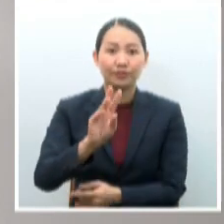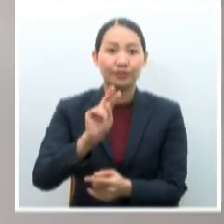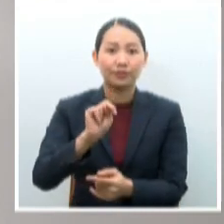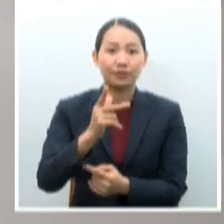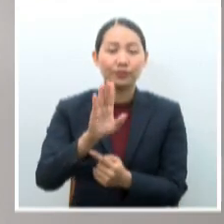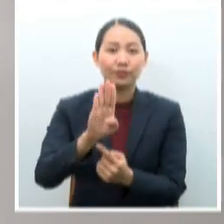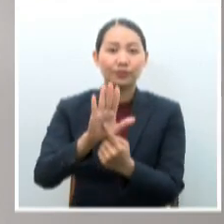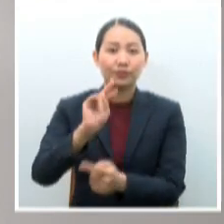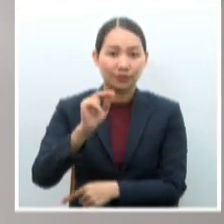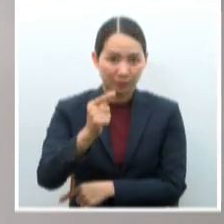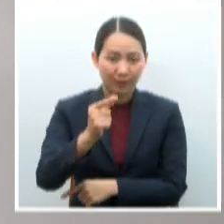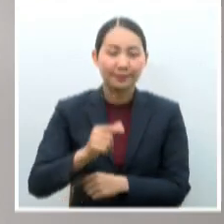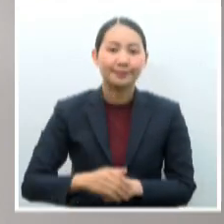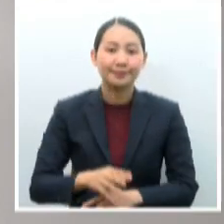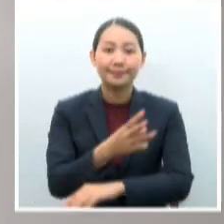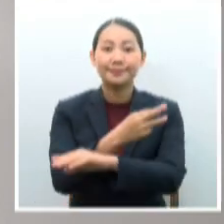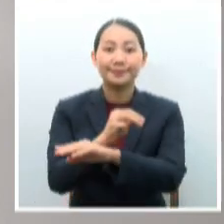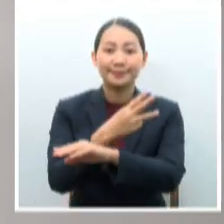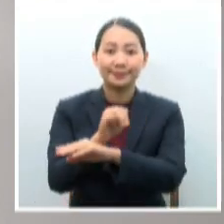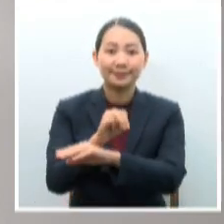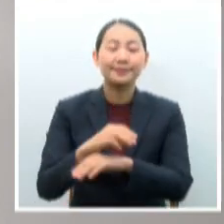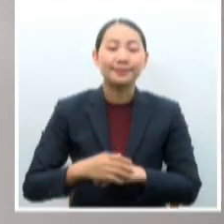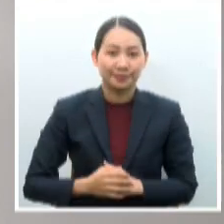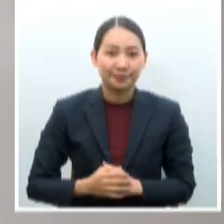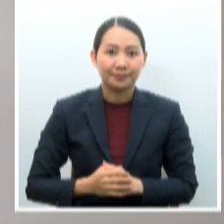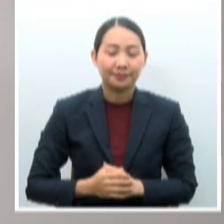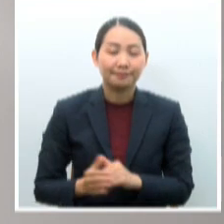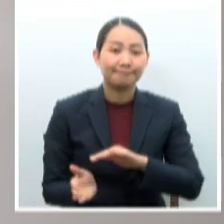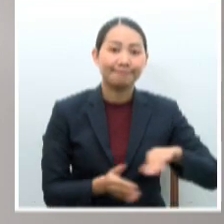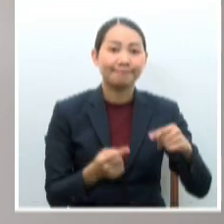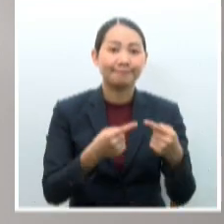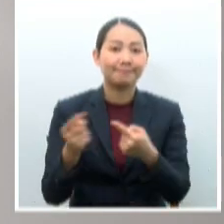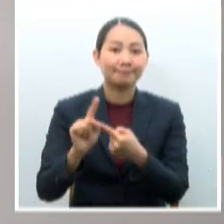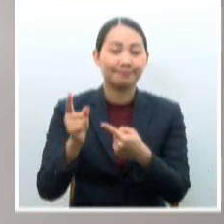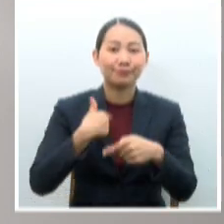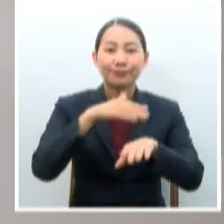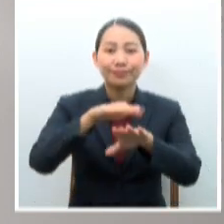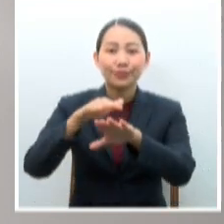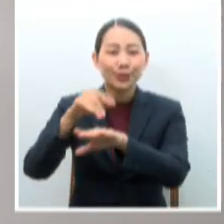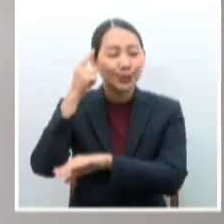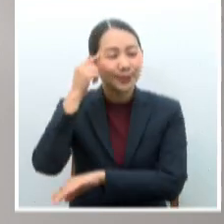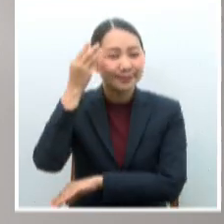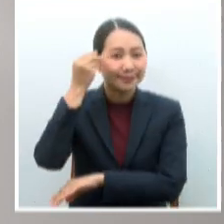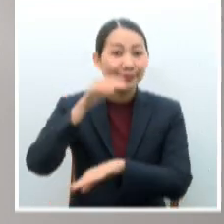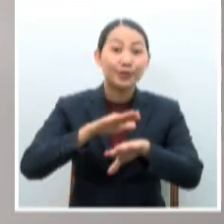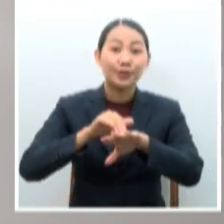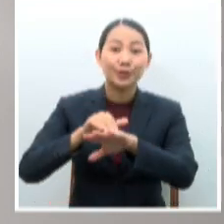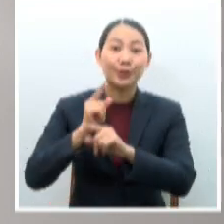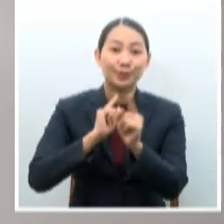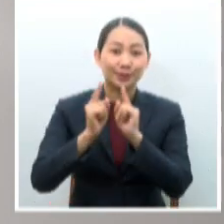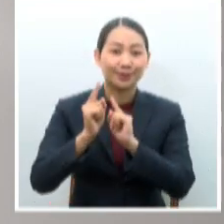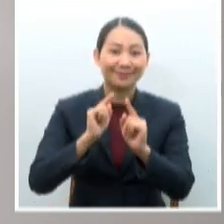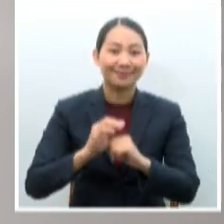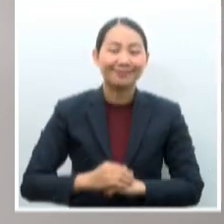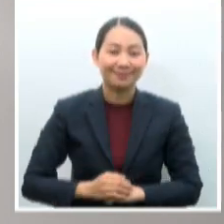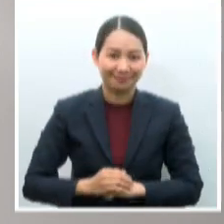กษามหาสารคามค่ะท่านผู้ชมทุกท่านคะต่อไปเป็นช่วงชวนคิดชวนคุยต้องบอกก่อนนะคะว่าเมื่อวานนี้ค่ะที่สำนักงานคณะกรรมการการศึกษาขั้น